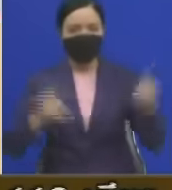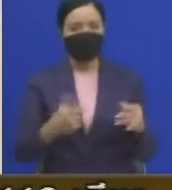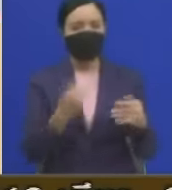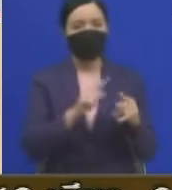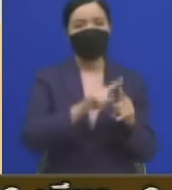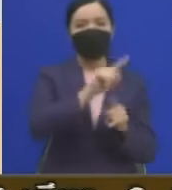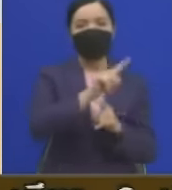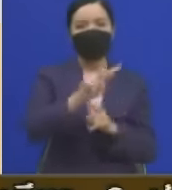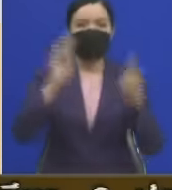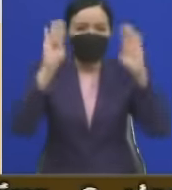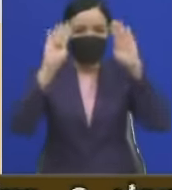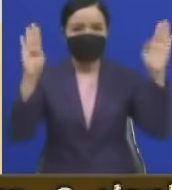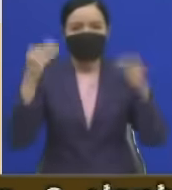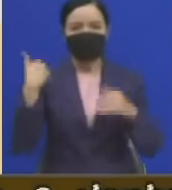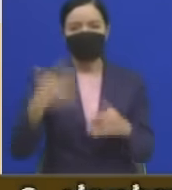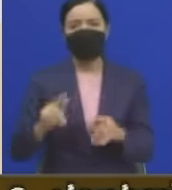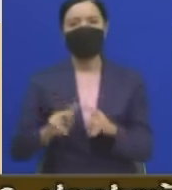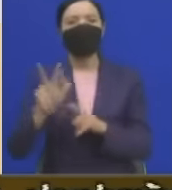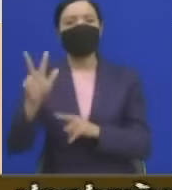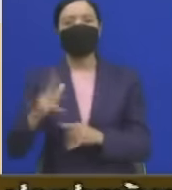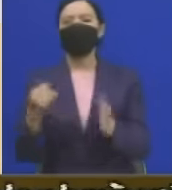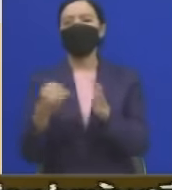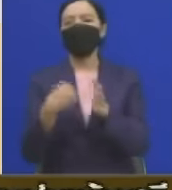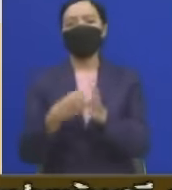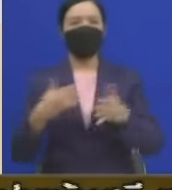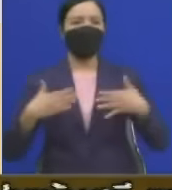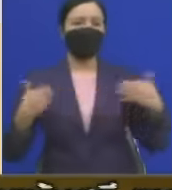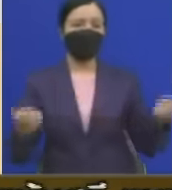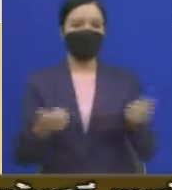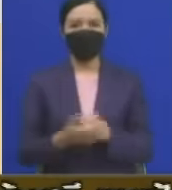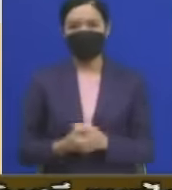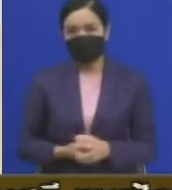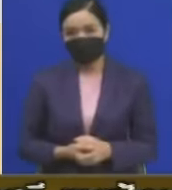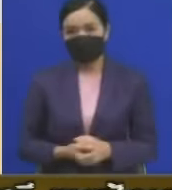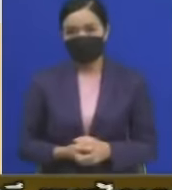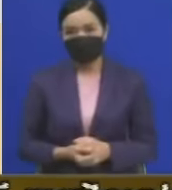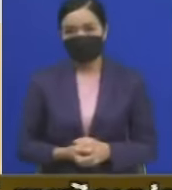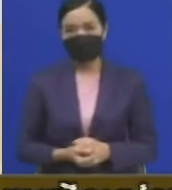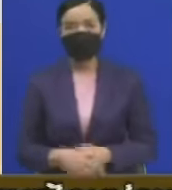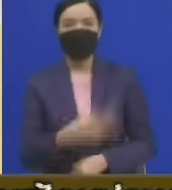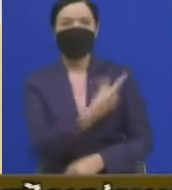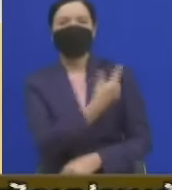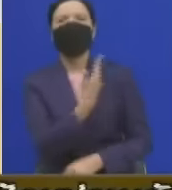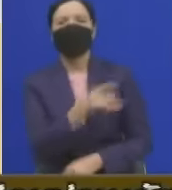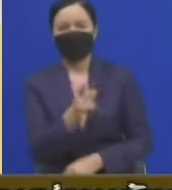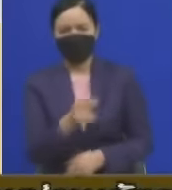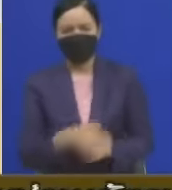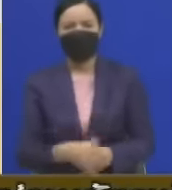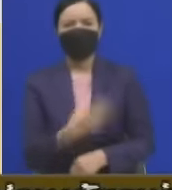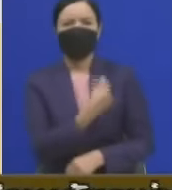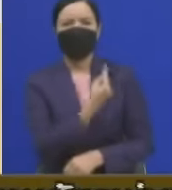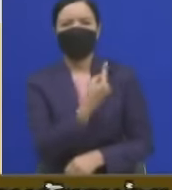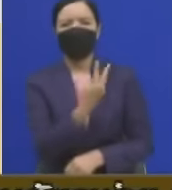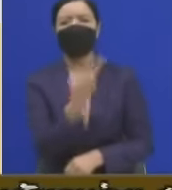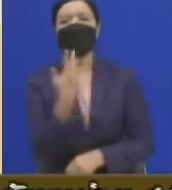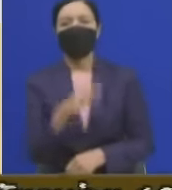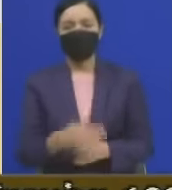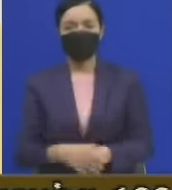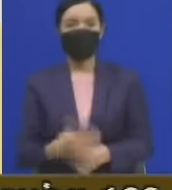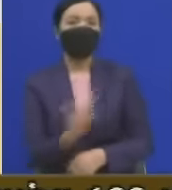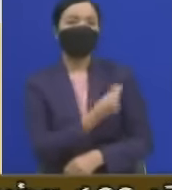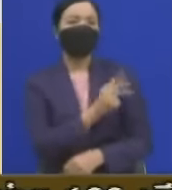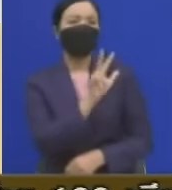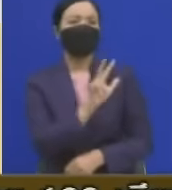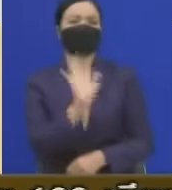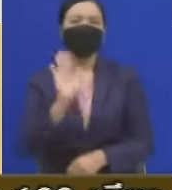ข็ม2มาแล้ว ใช ่ในมุมคนที่จะไปเข็ม3เนี่ยส่วนทุกคนเคยโดนมาแล้วไงโดนนี่คือโดนฉีดน ะ 2เข็มมาแล้วแล้วเข็ม3เนี่ย